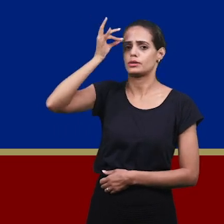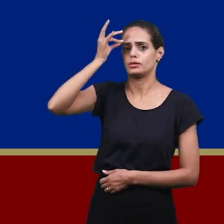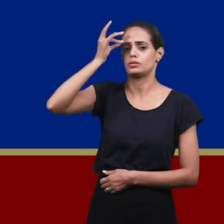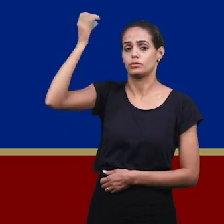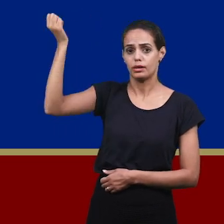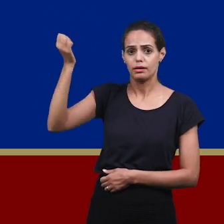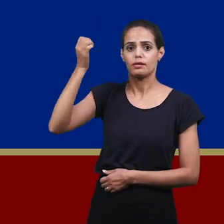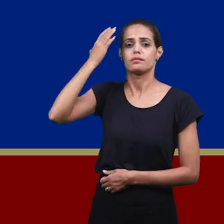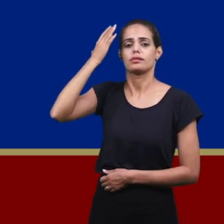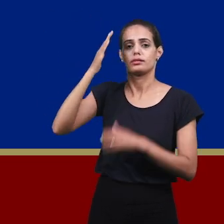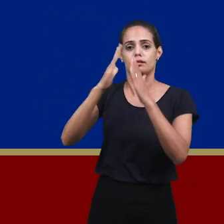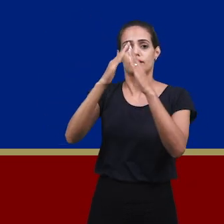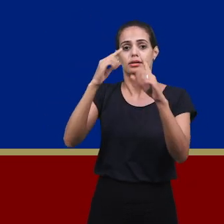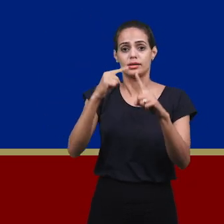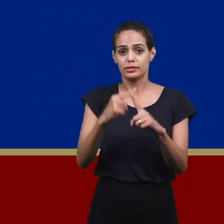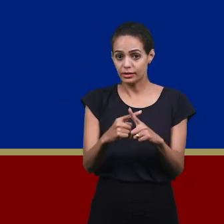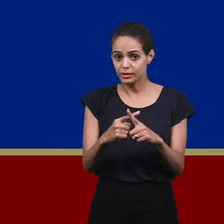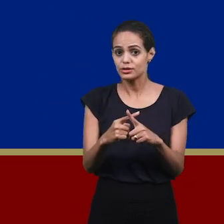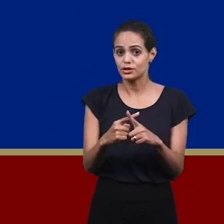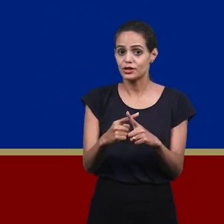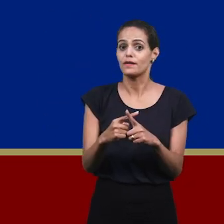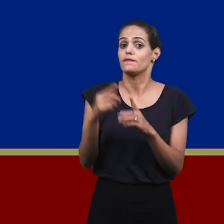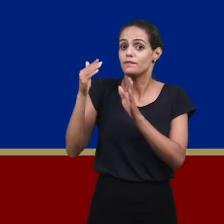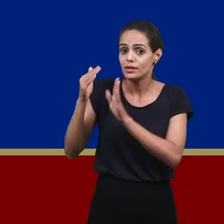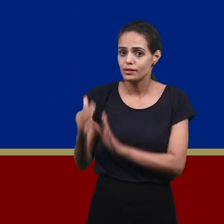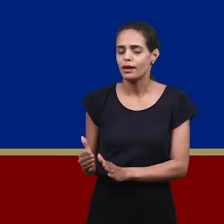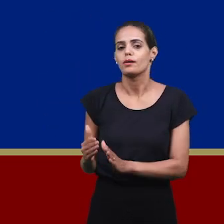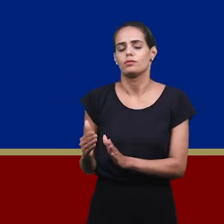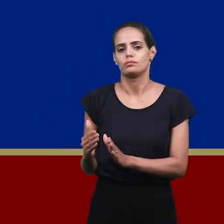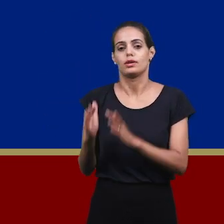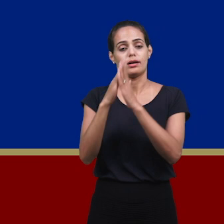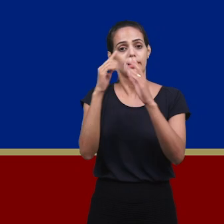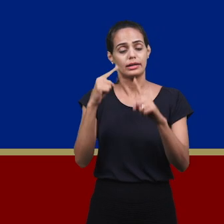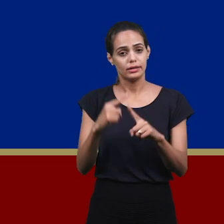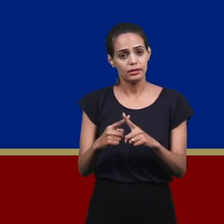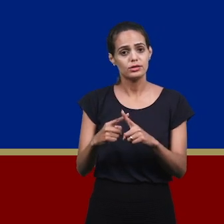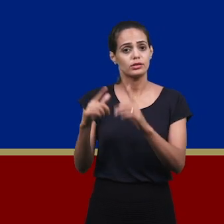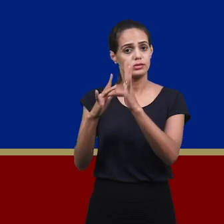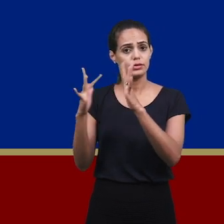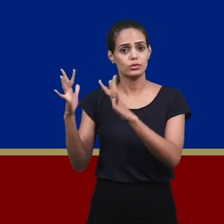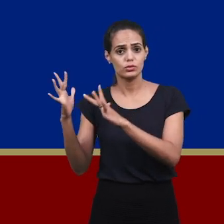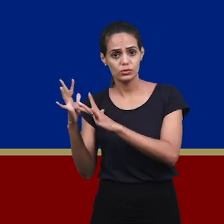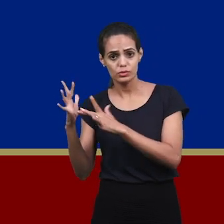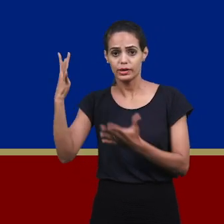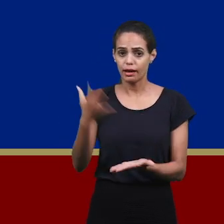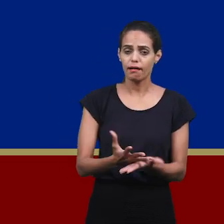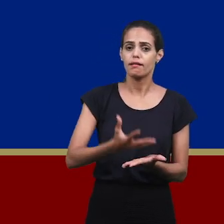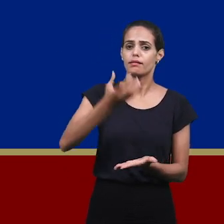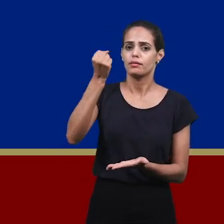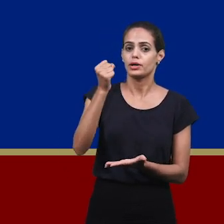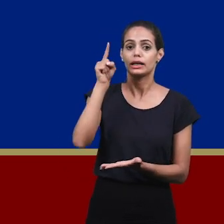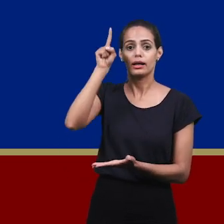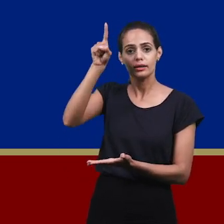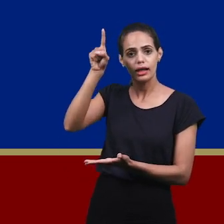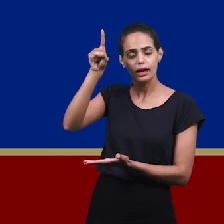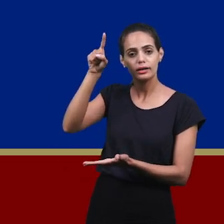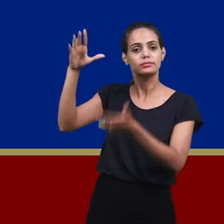J'ai commencé à faire partie de l'Église fidèle, laquelle Jésus viendra chercher pour habiter éternellement avec